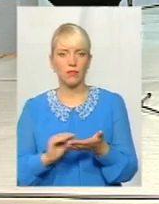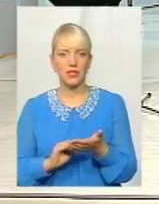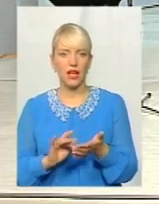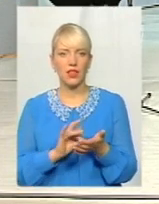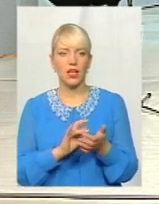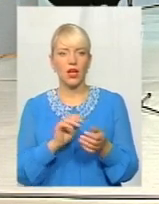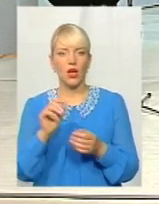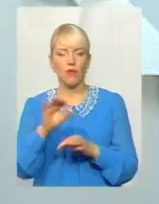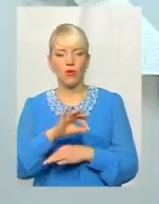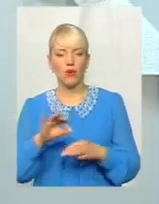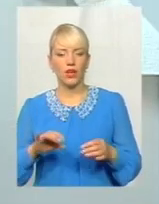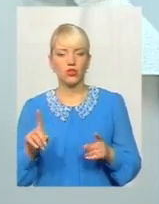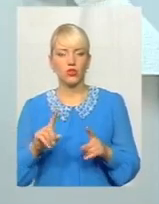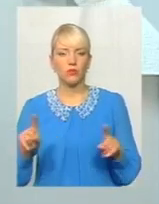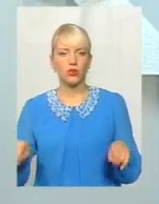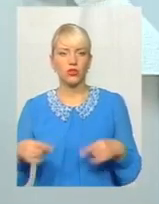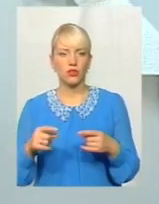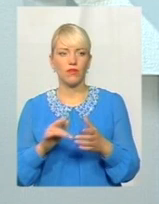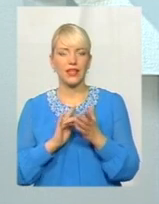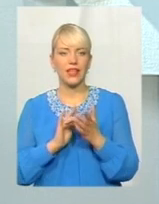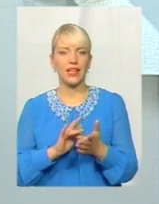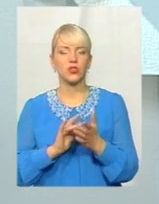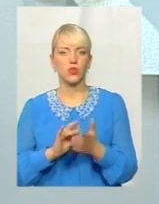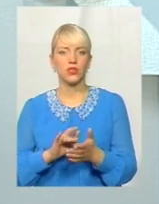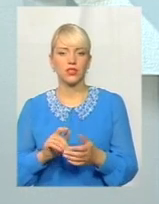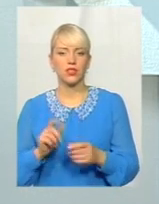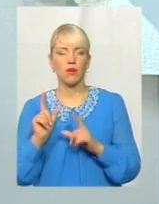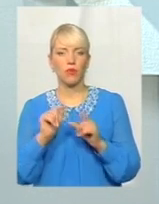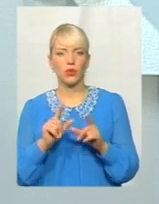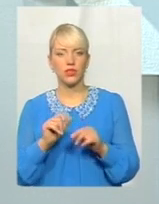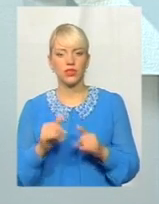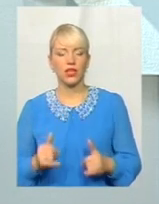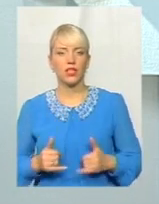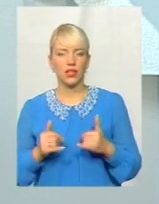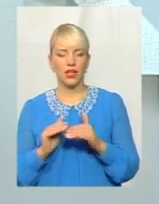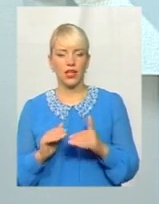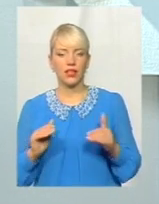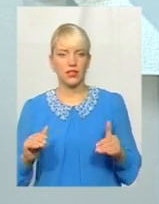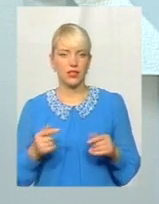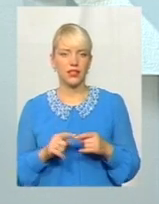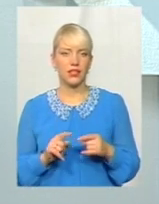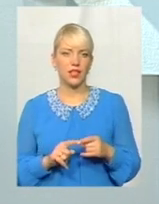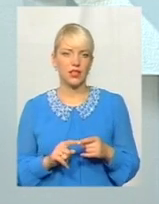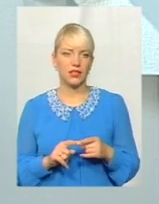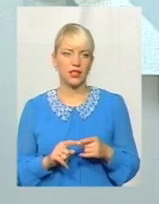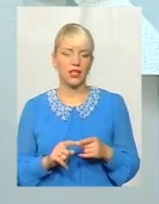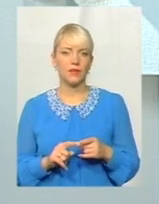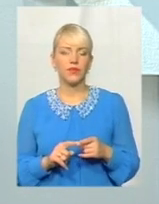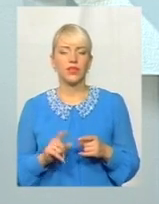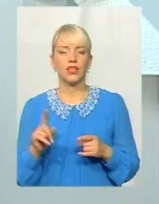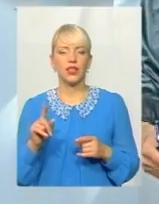поїздки для дітей з сиріт і дітей з малозабезпечених сімей історичними місцями Дунаєвеччини.